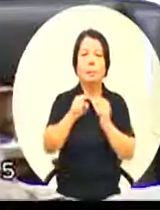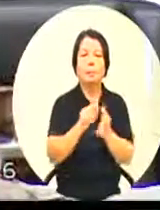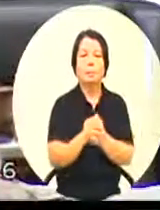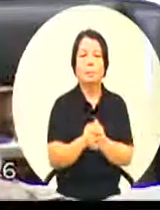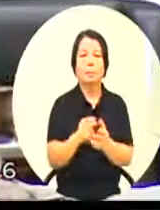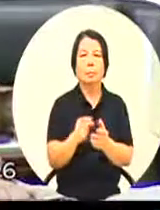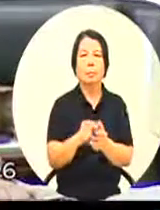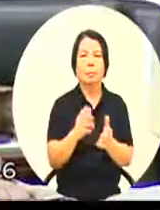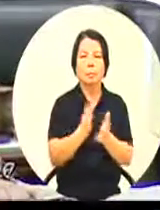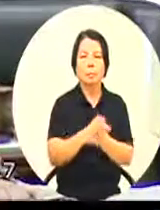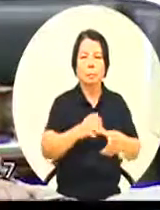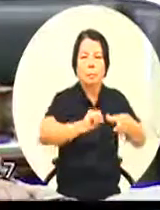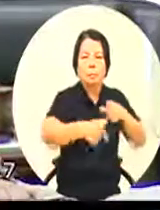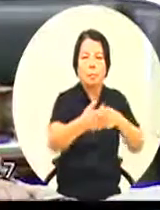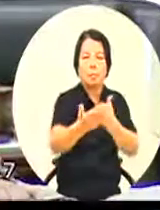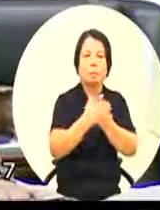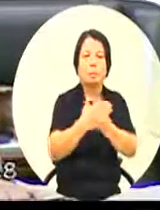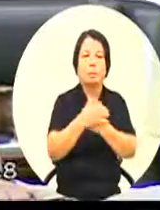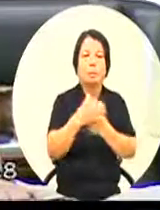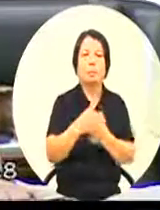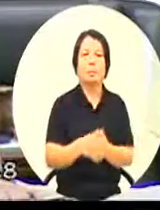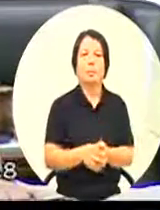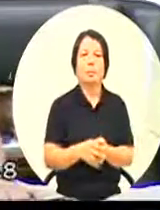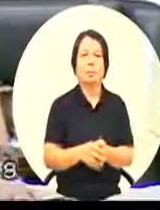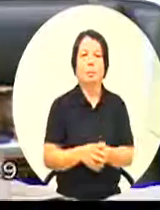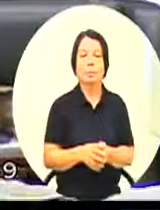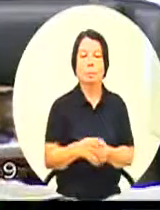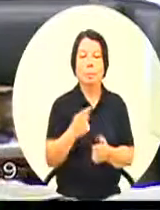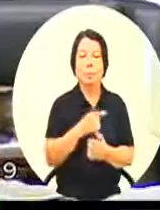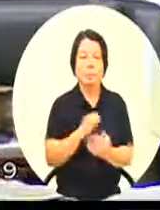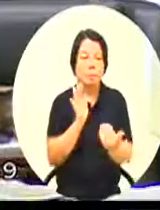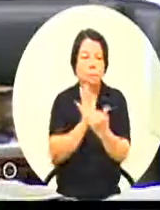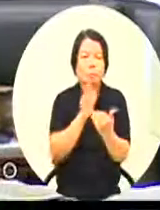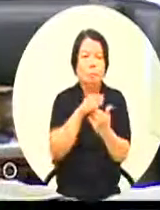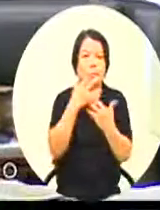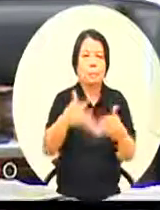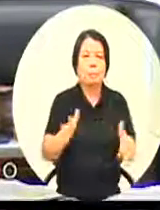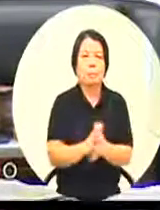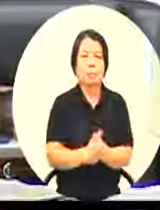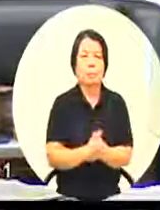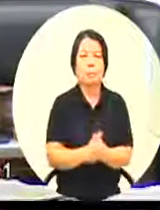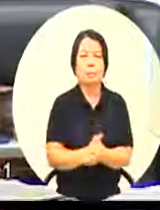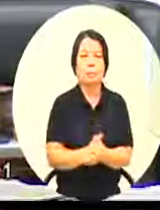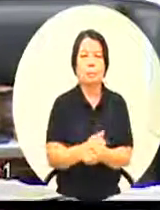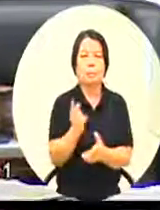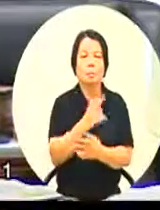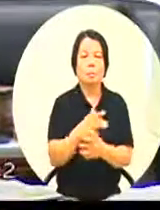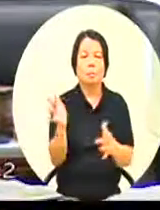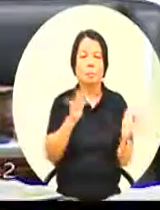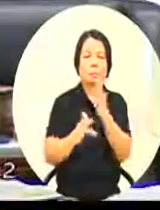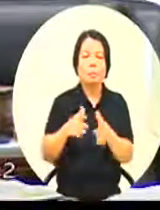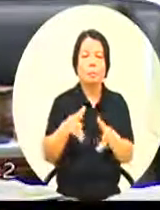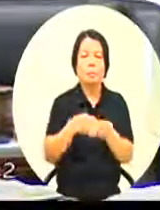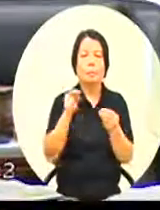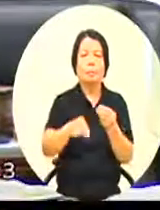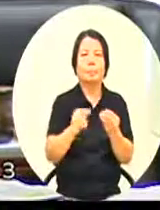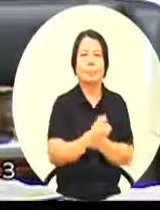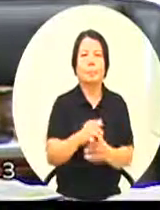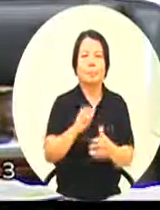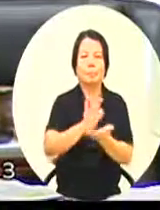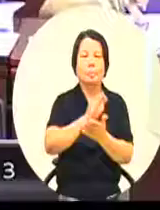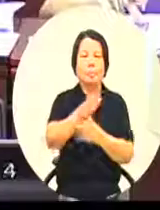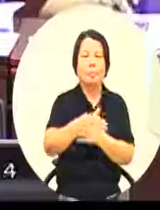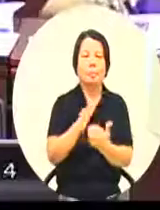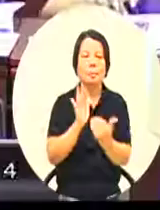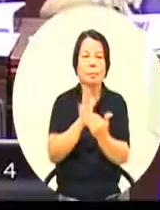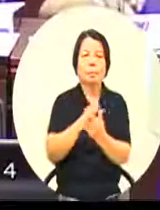些厂商给咱盗用一下、哦、我觉得可以防止很多不必要的灾害。 这是一个很未来的预防的重点，就